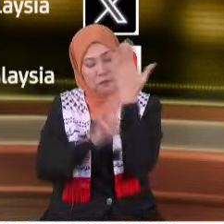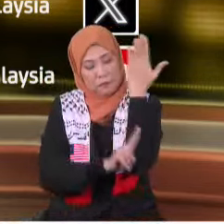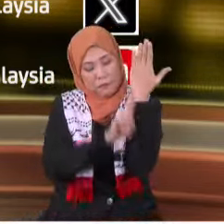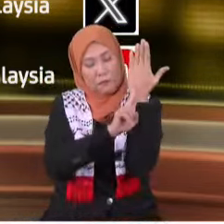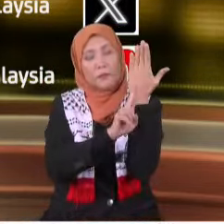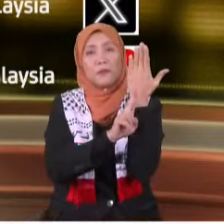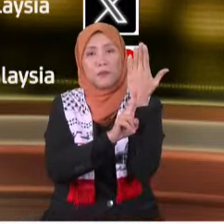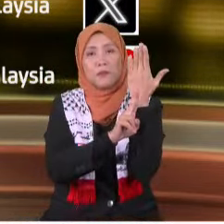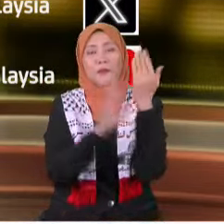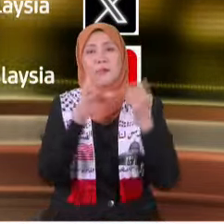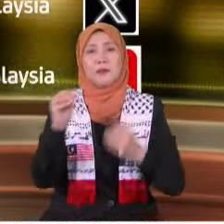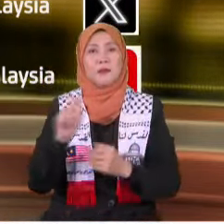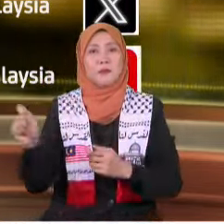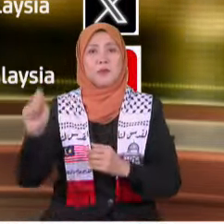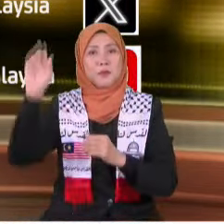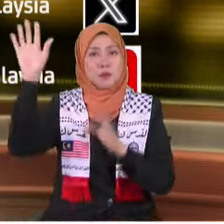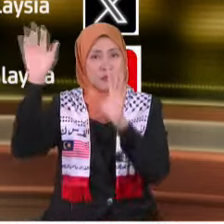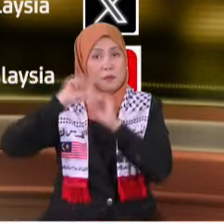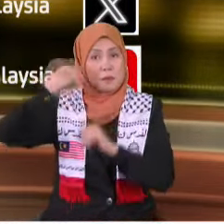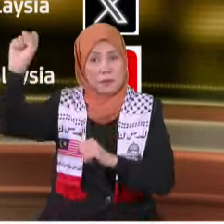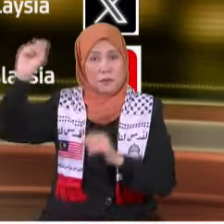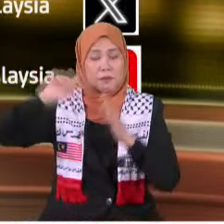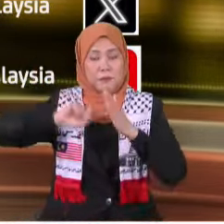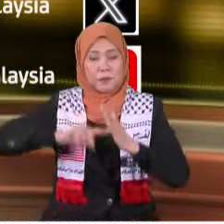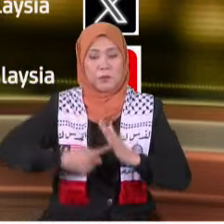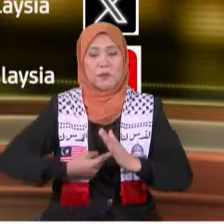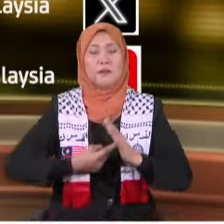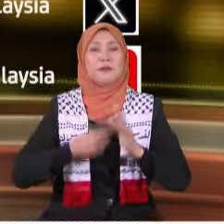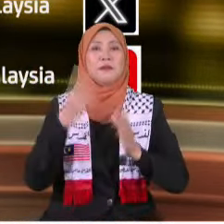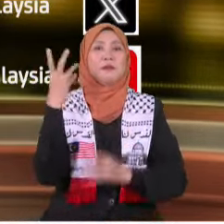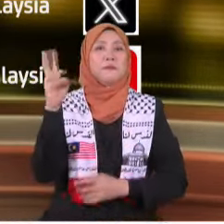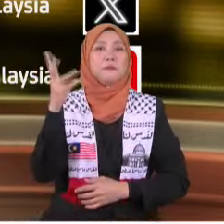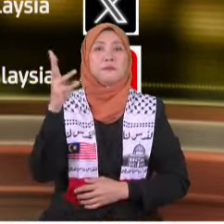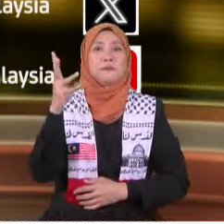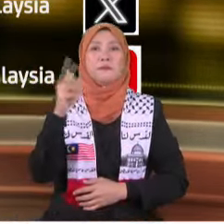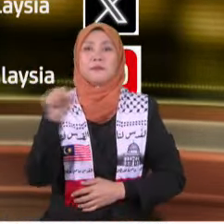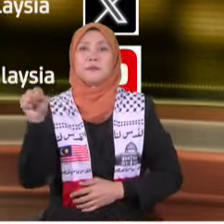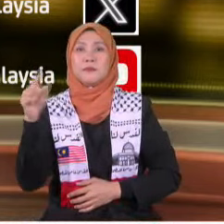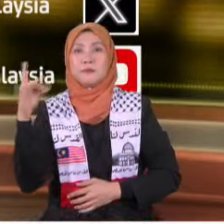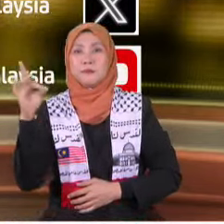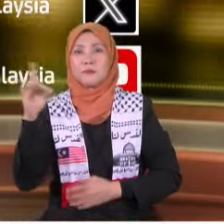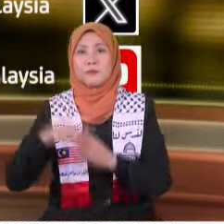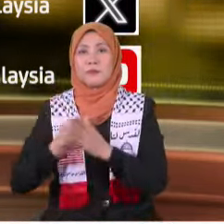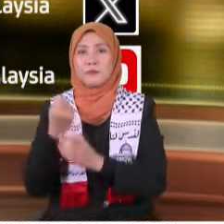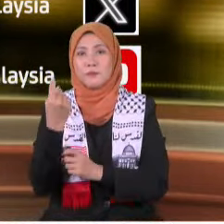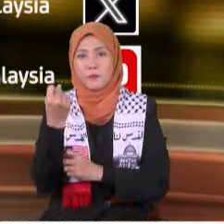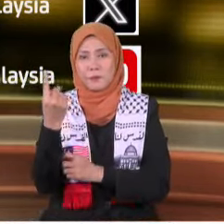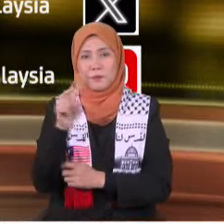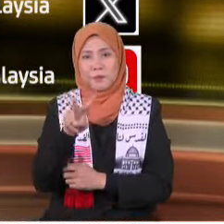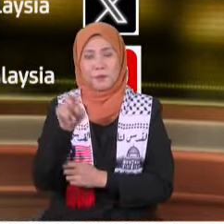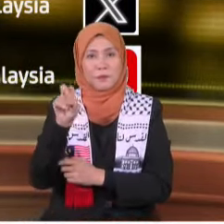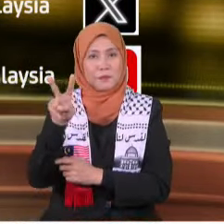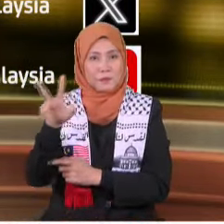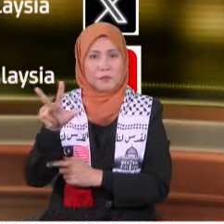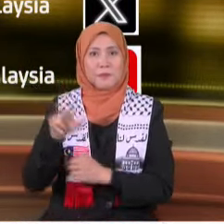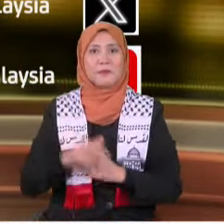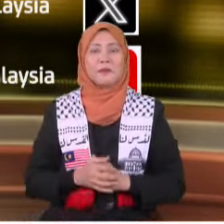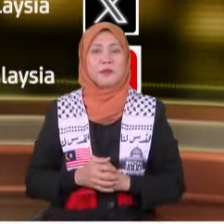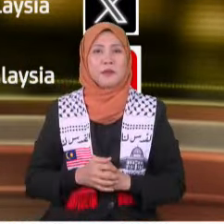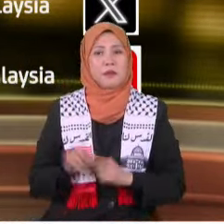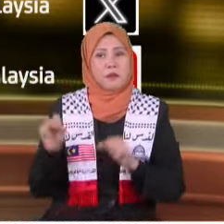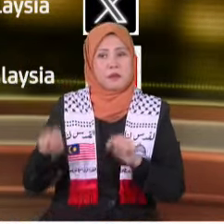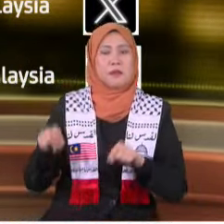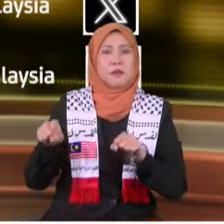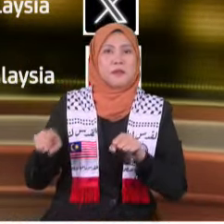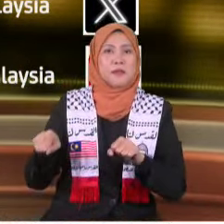semenanjung serta timur Sabah bermula pada 16 hingga ke 18 November 2023. Keadaan ini